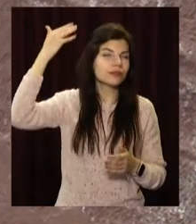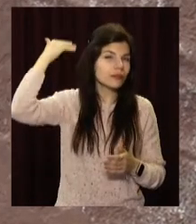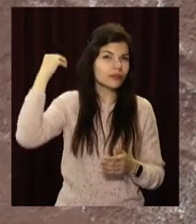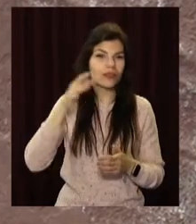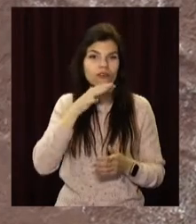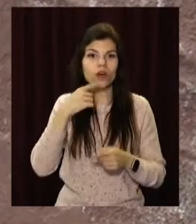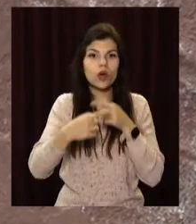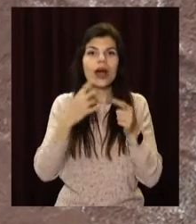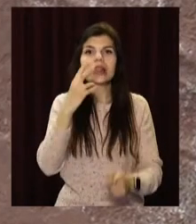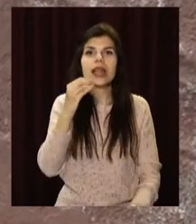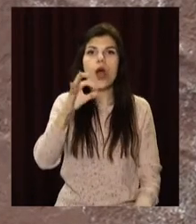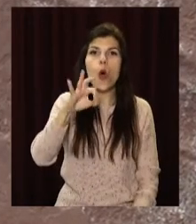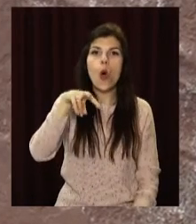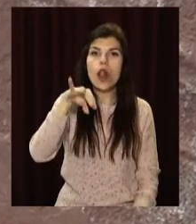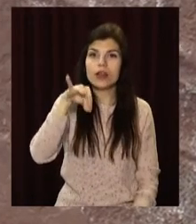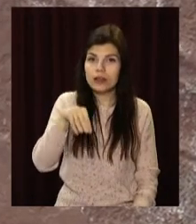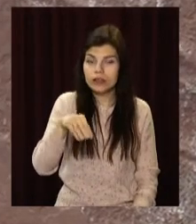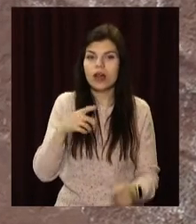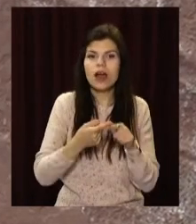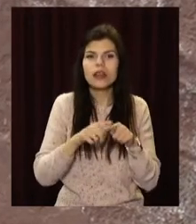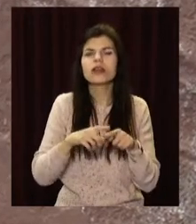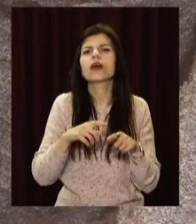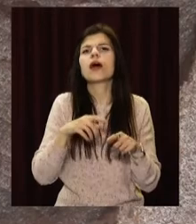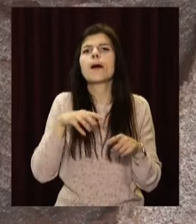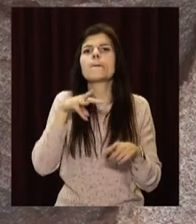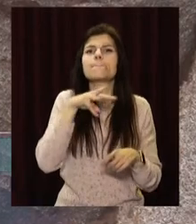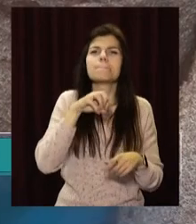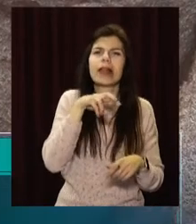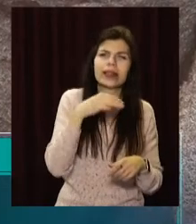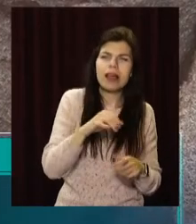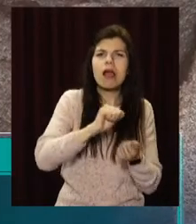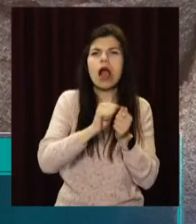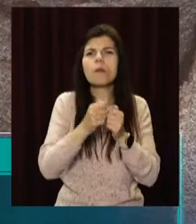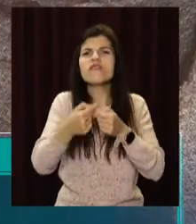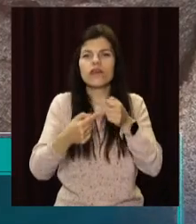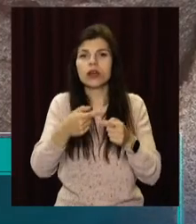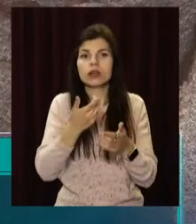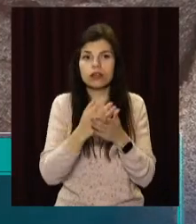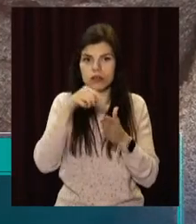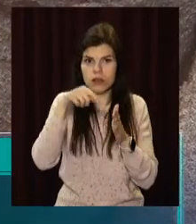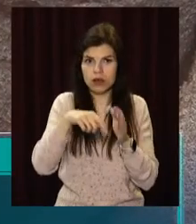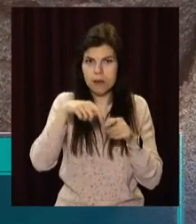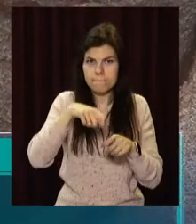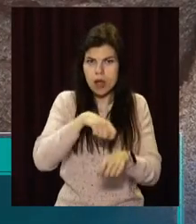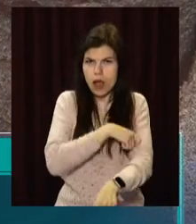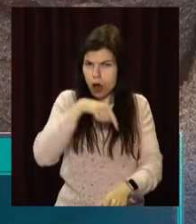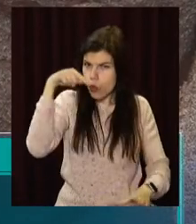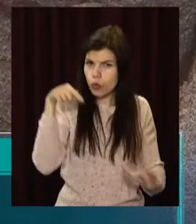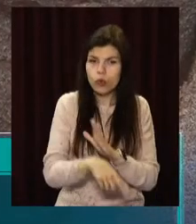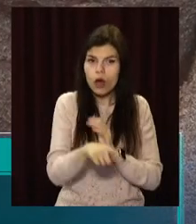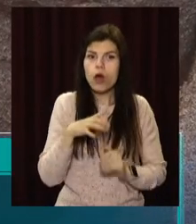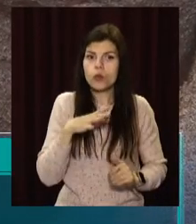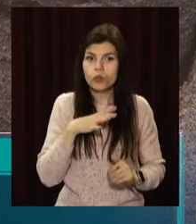доби енеоліту, тобто мідно-кам'яного віку. Діаметр його 17 метрів. І саме всередині